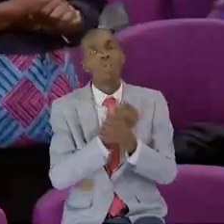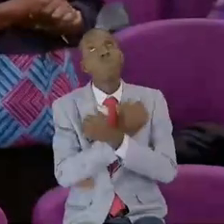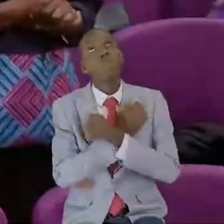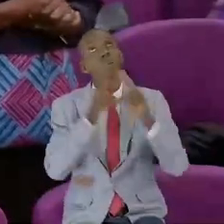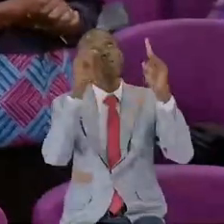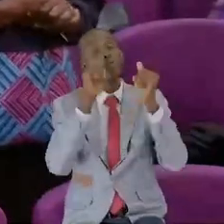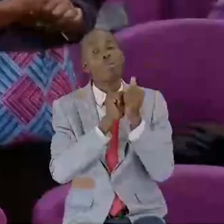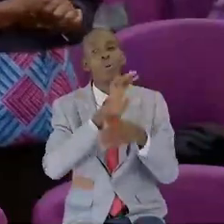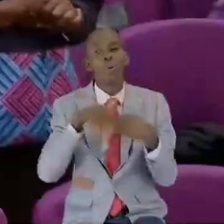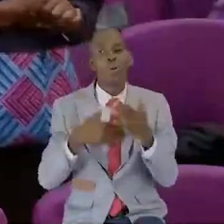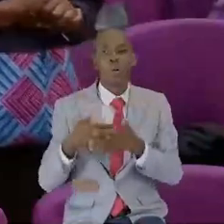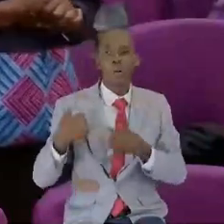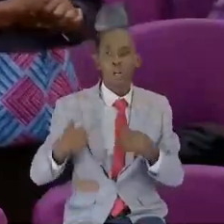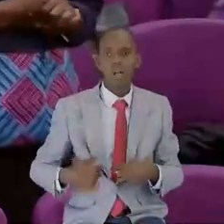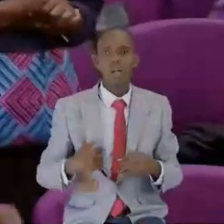ta pensée.